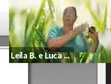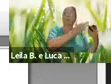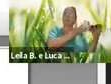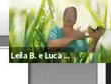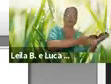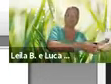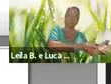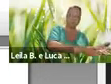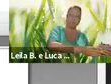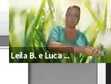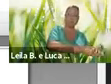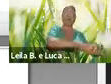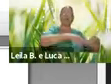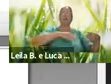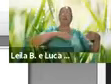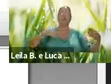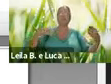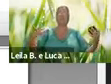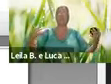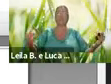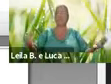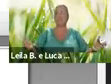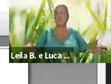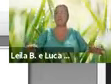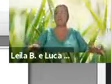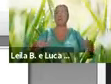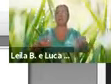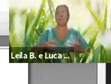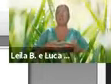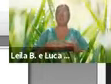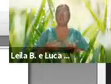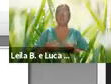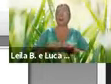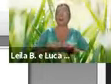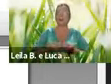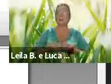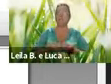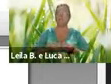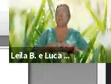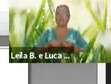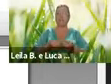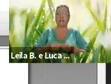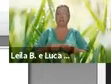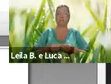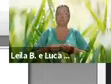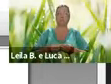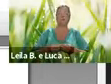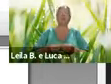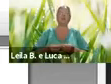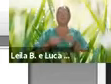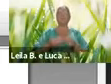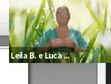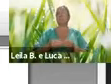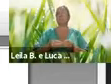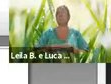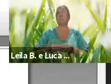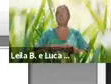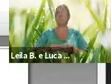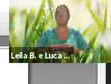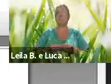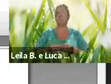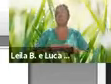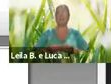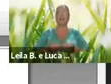amighetto perché non è bello pestiggiare, voi giocate insieme usando il linguaggio che è adatto, no? Então, a stessa